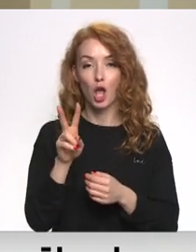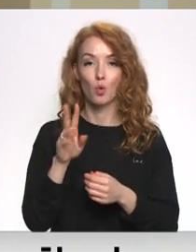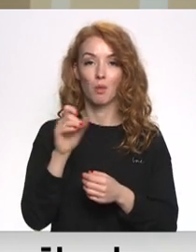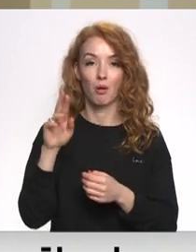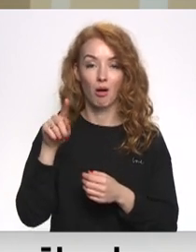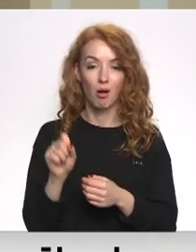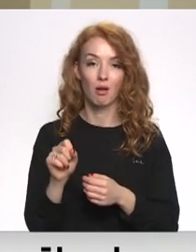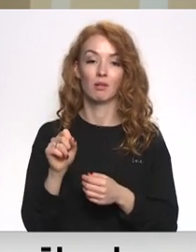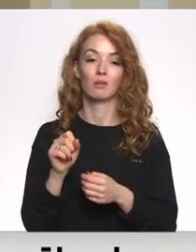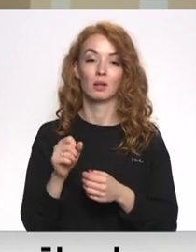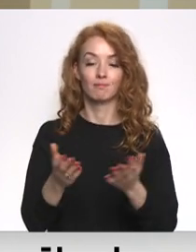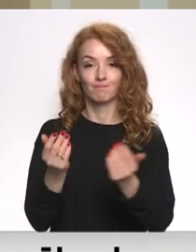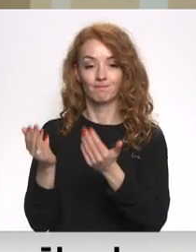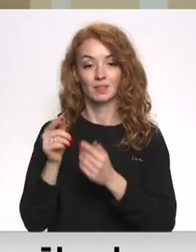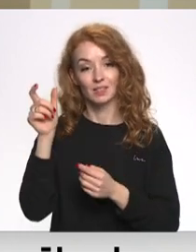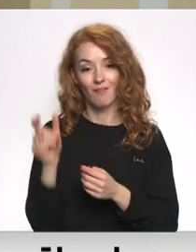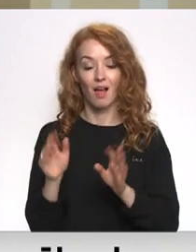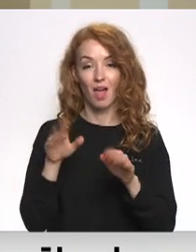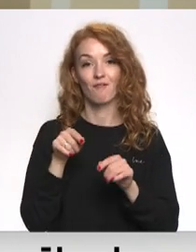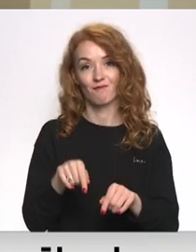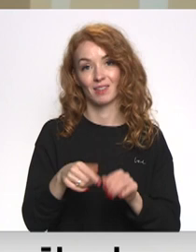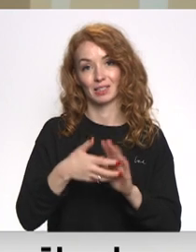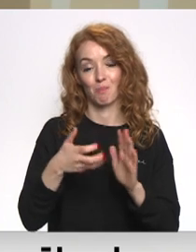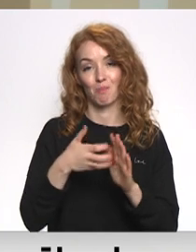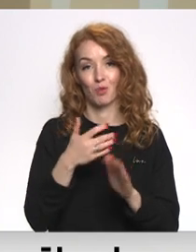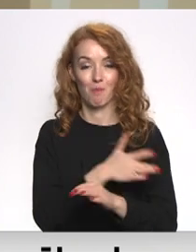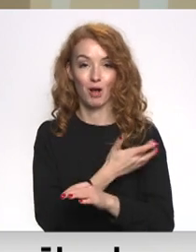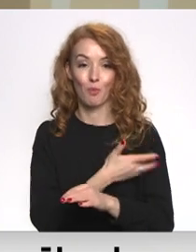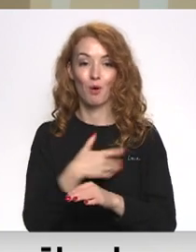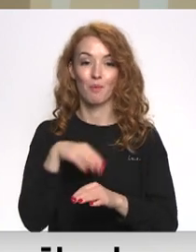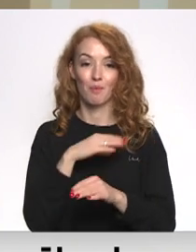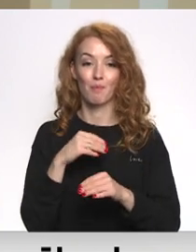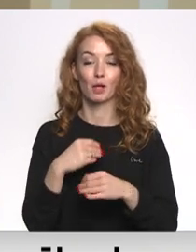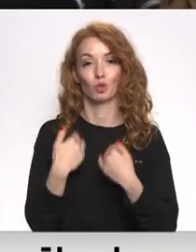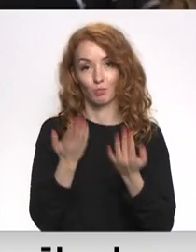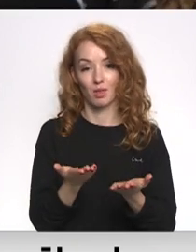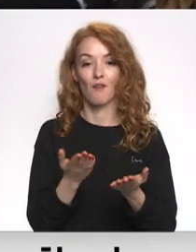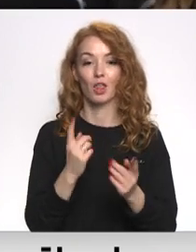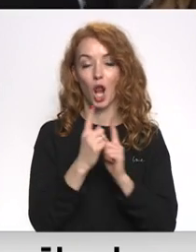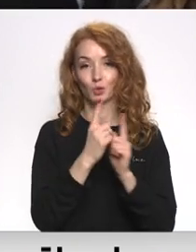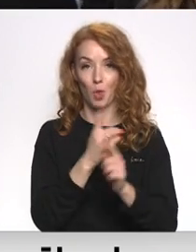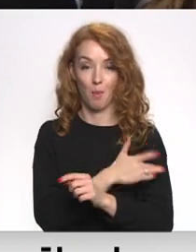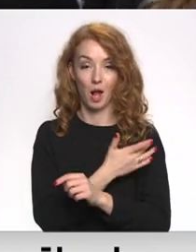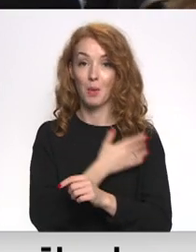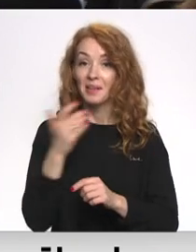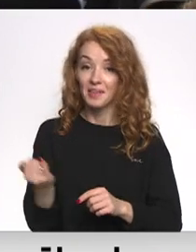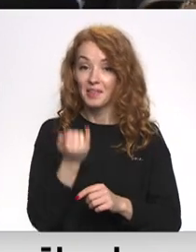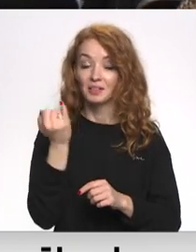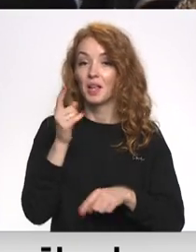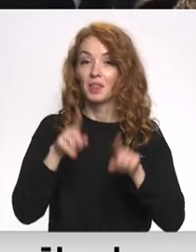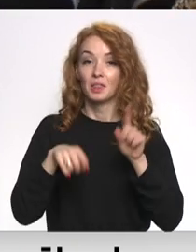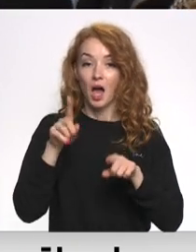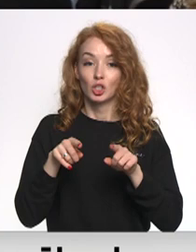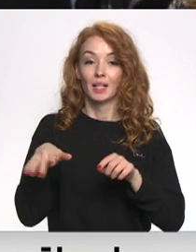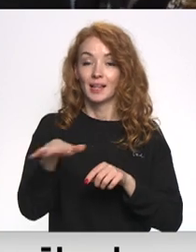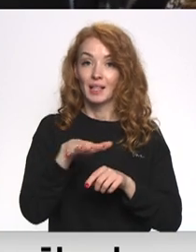Bārtas, varbūt uzrunāt cilvēks, lai arī viņi varētu izmantot šo pakalpojumu. Mēs nodrošināt atkal ar transportu. Tomēr interesanti, ka dažas